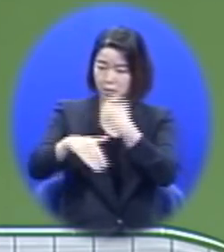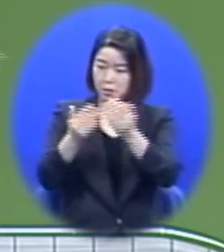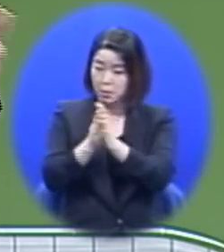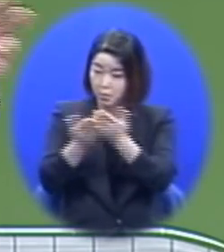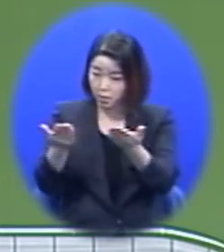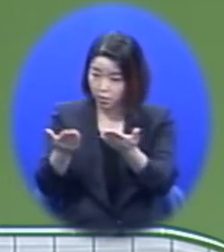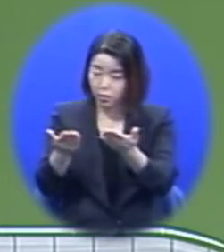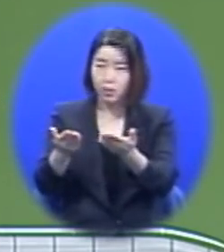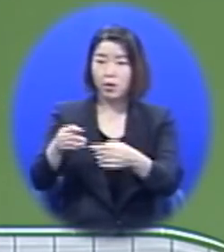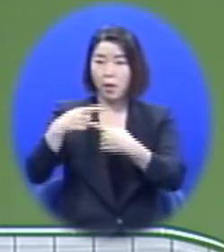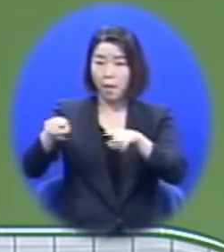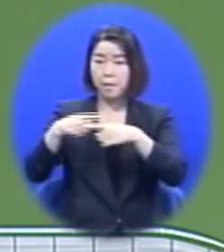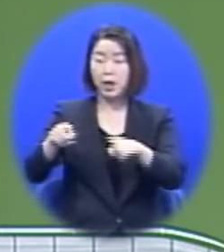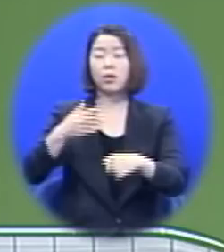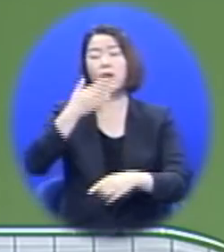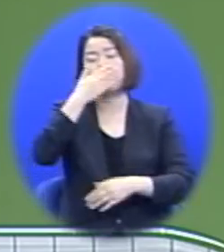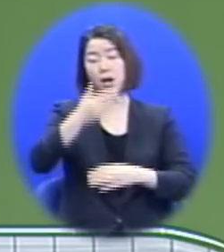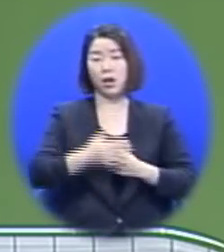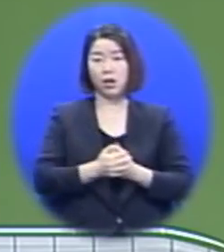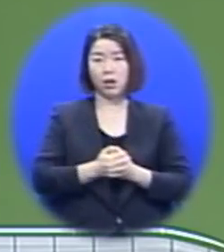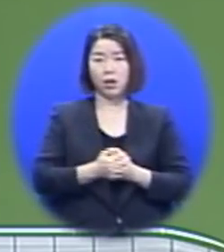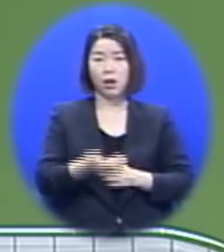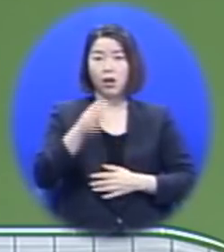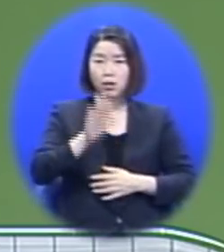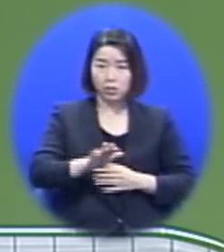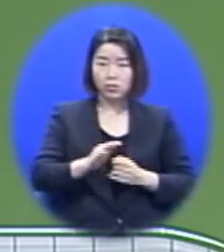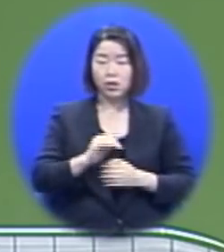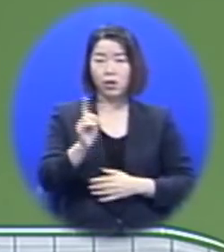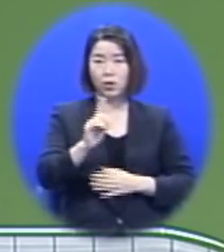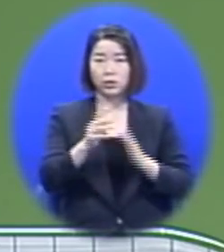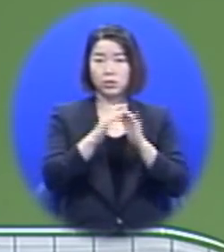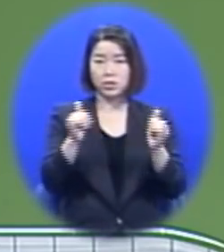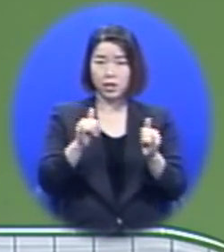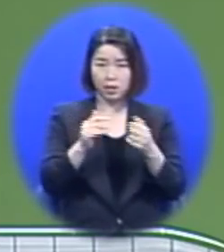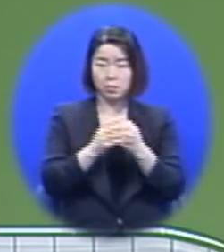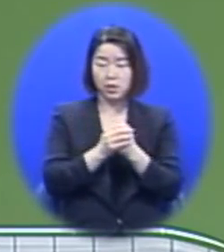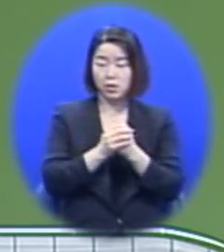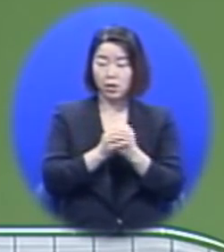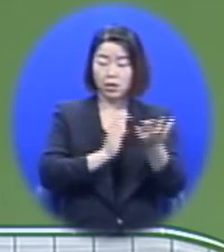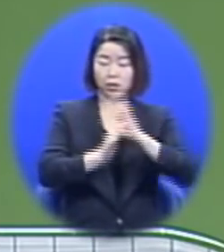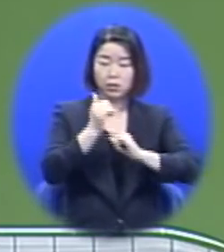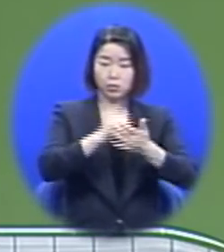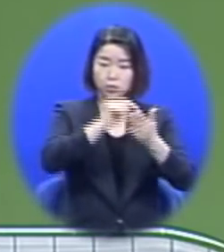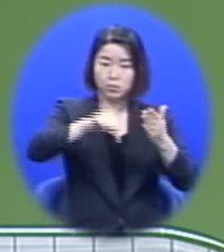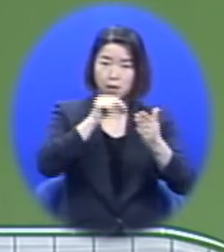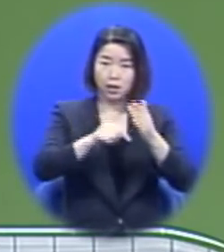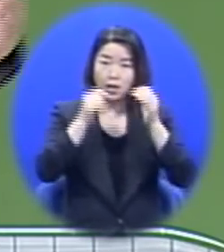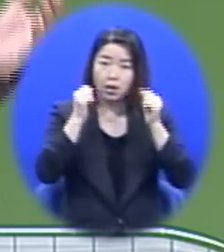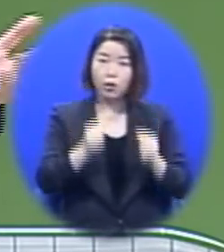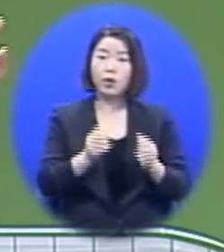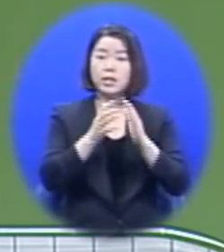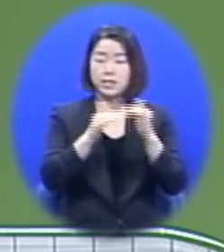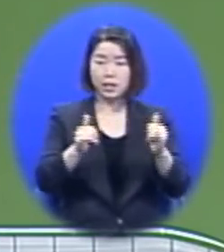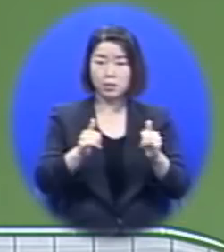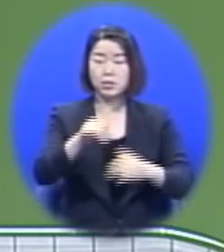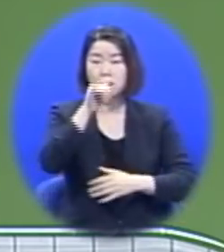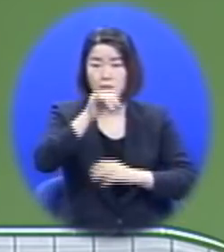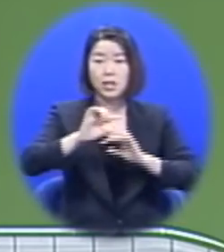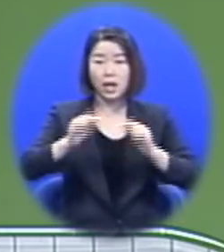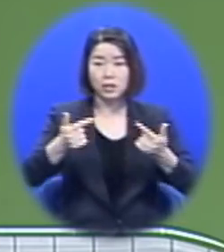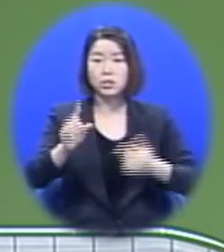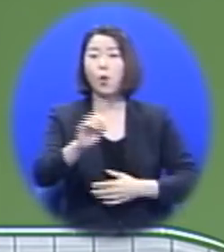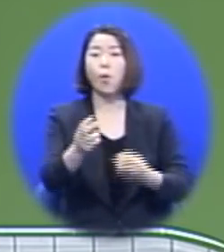했는가 평가가 가능해요. 그런데 어떤 사람이 예수님 안에 거하는 사람인지 아닌지는 어떻게 알 수 있어요?